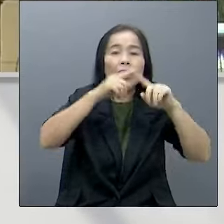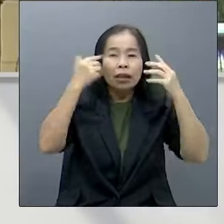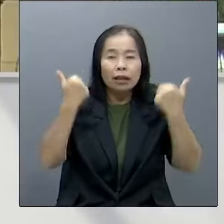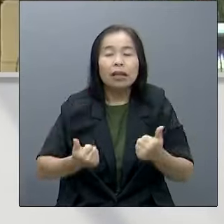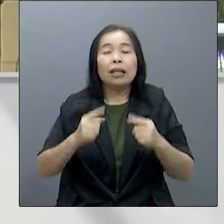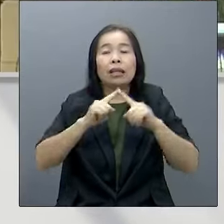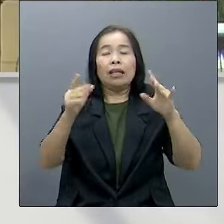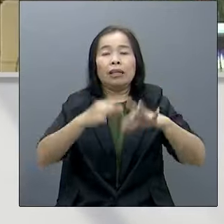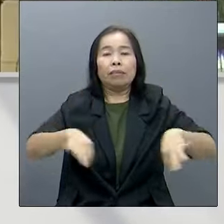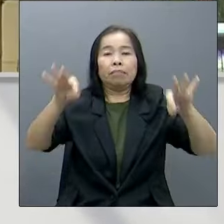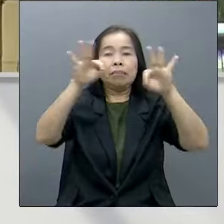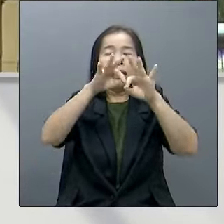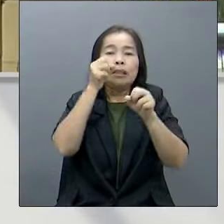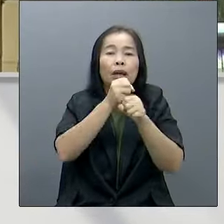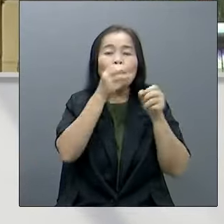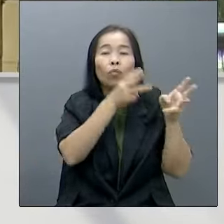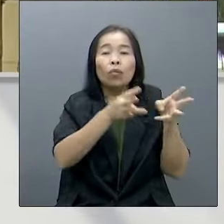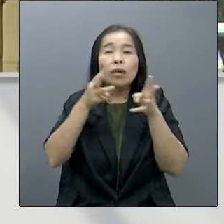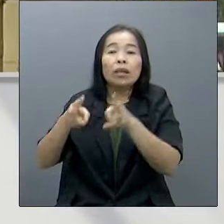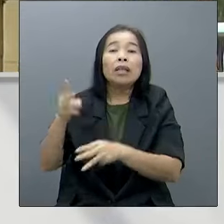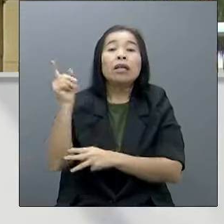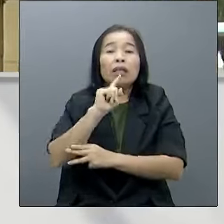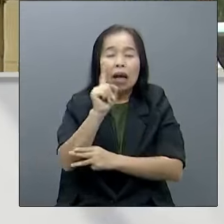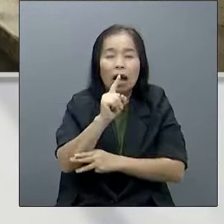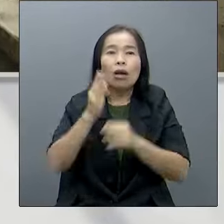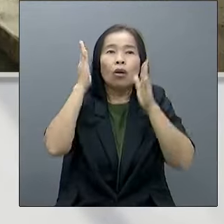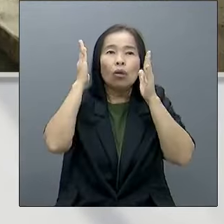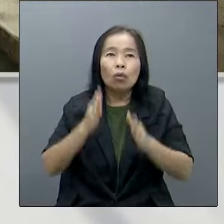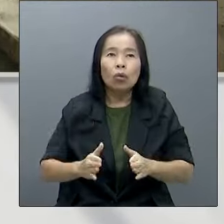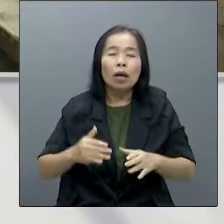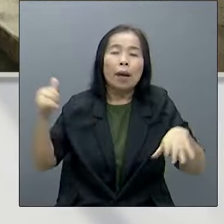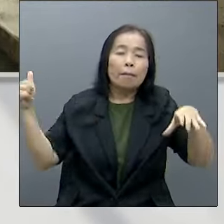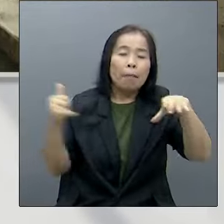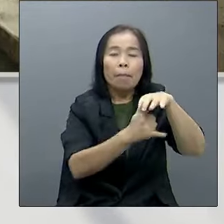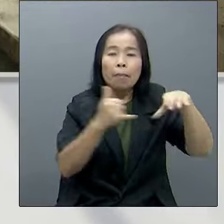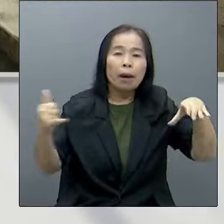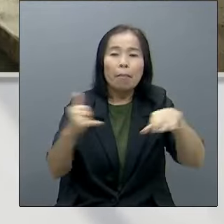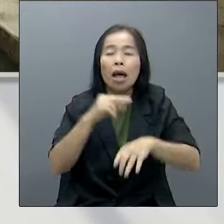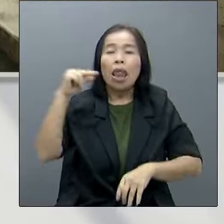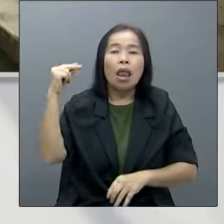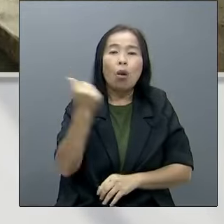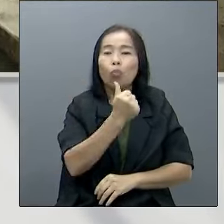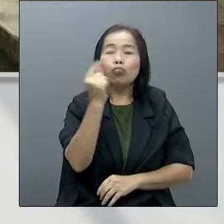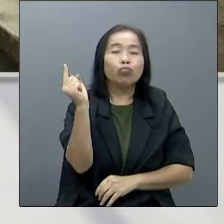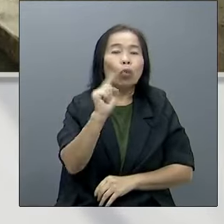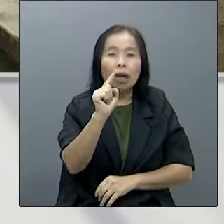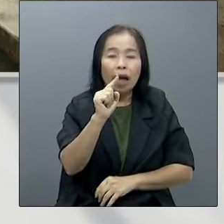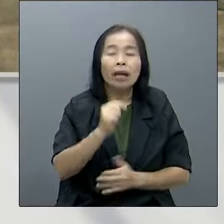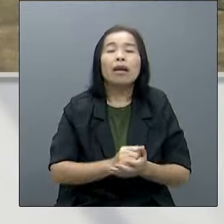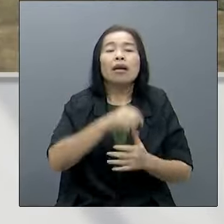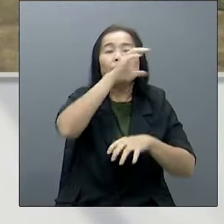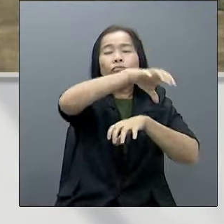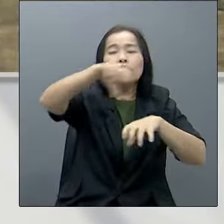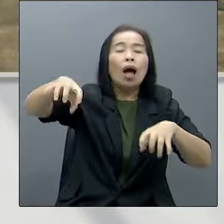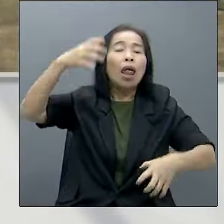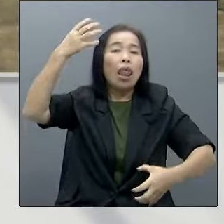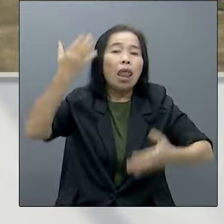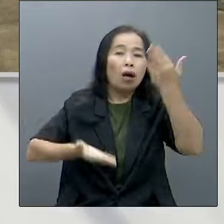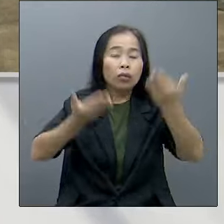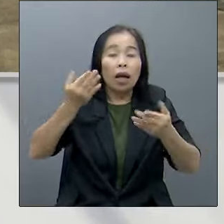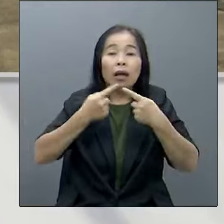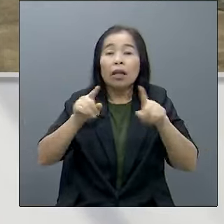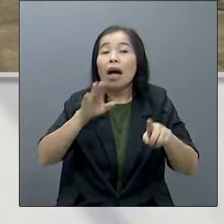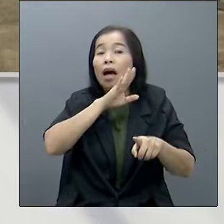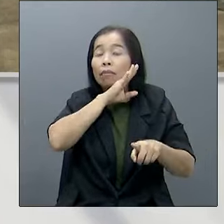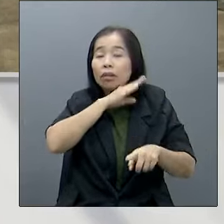ายintersคือจะทำยังไให้คนคะออกเข้าได้ไวการมีสถานีขนส่งจะกี่แ่งก็ตามถ้ามีสถ